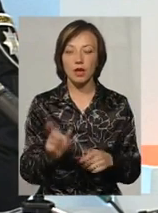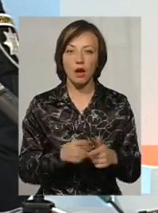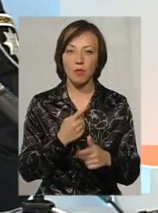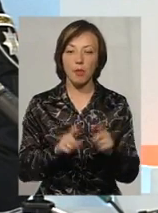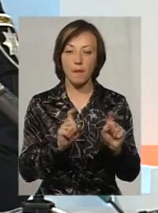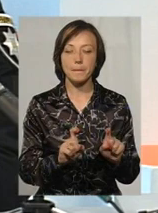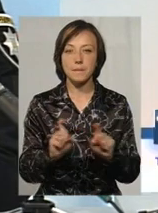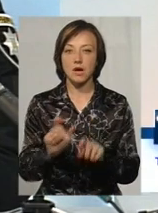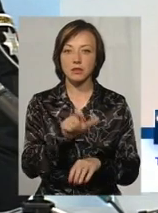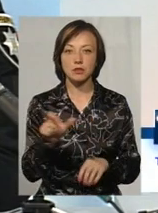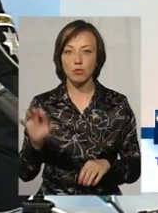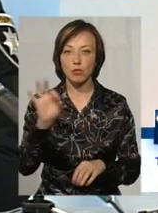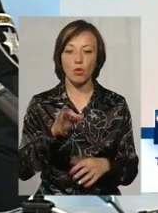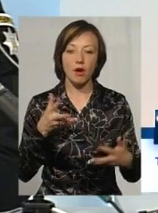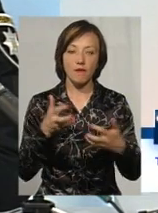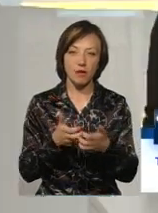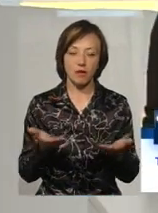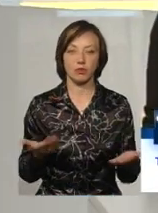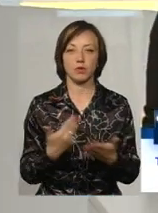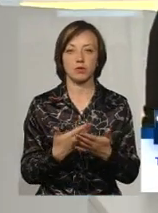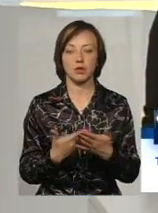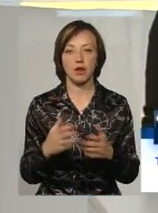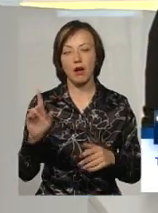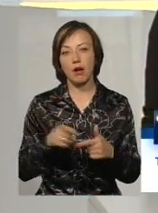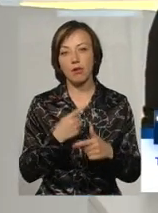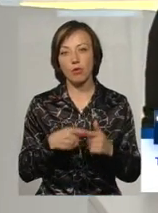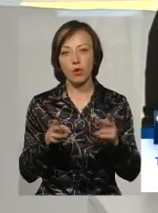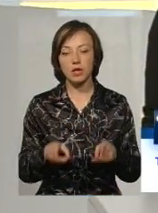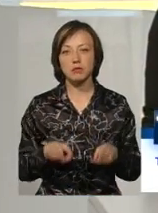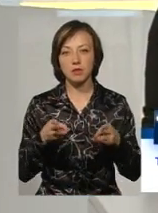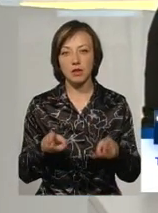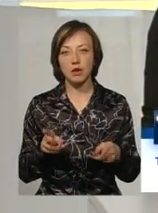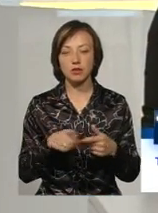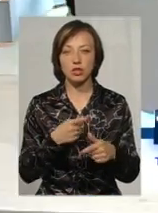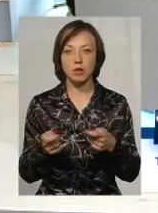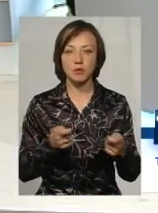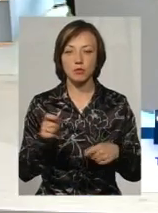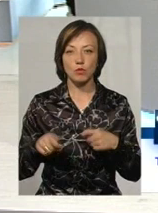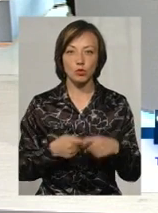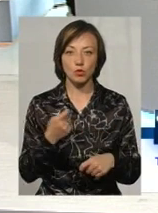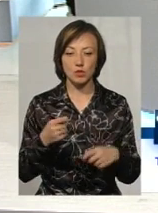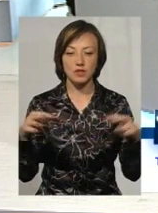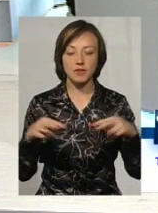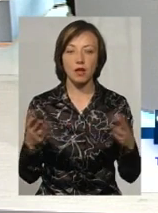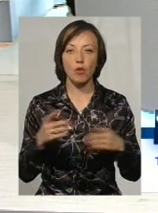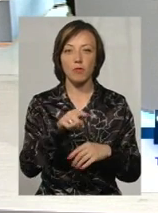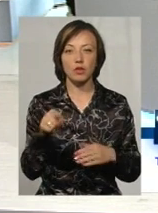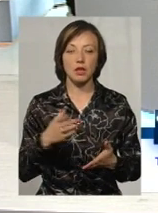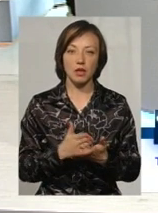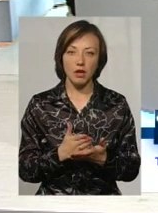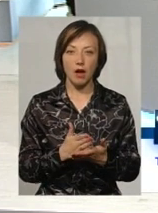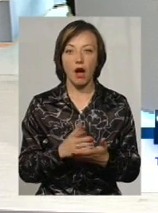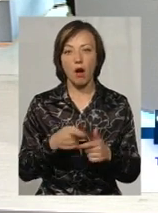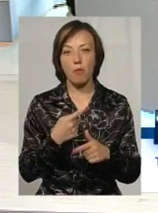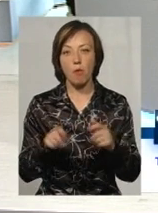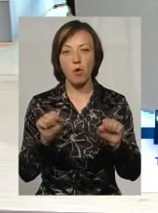пасажирів стосовно якоїсь дорожньо-транспортної пригоди, або кримінального чи адміністративного правопорушення, свідка якого вони є, а могли